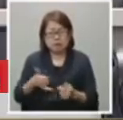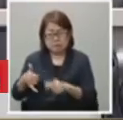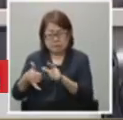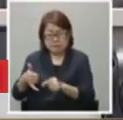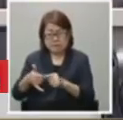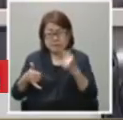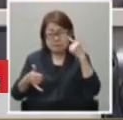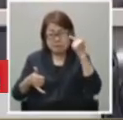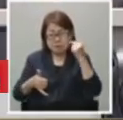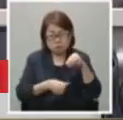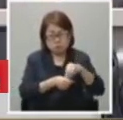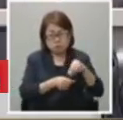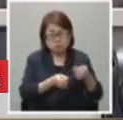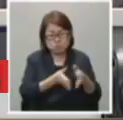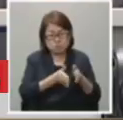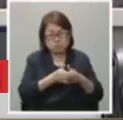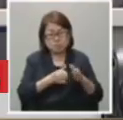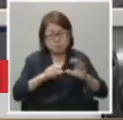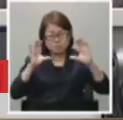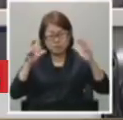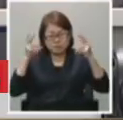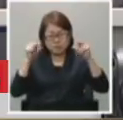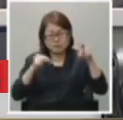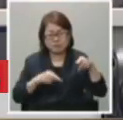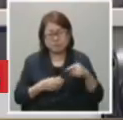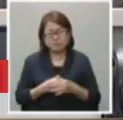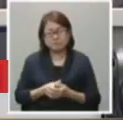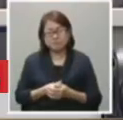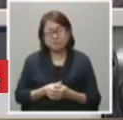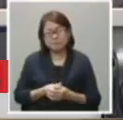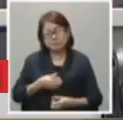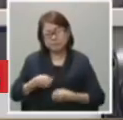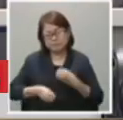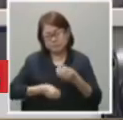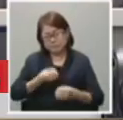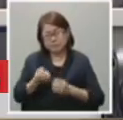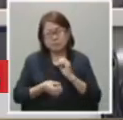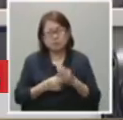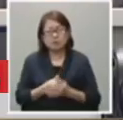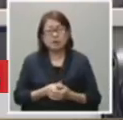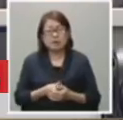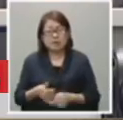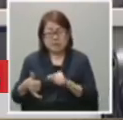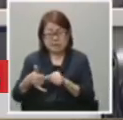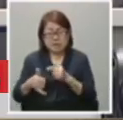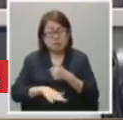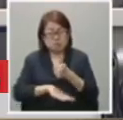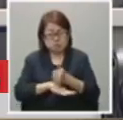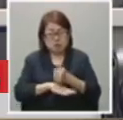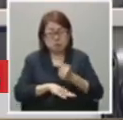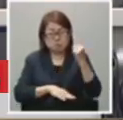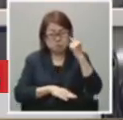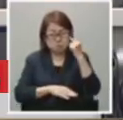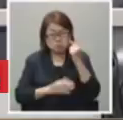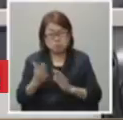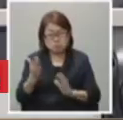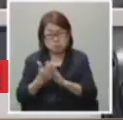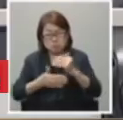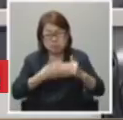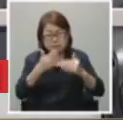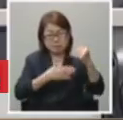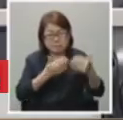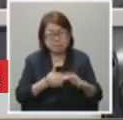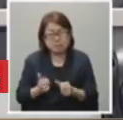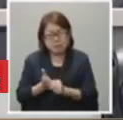ซึ่งอยู่ในรัฐบาลพลเอกประยุทธ์เนี่ยนะท่านบอกอย่างนี้ครับเมื่อผู้นำรู้ว่าประเทศเริ่มถดถอยแต่ไม่ปฏิรูปดึง